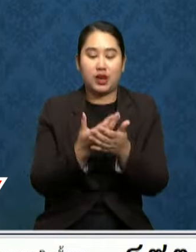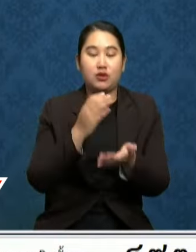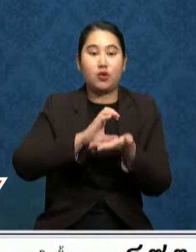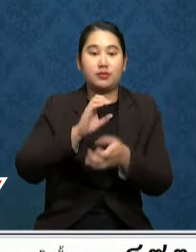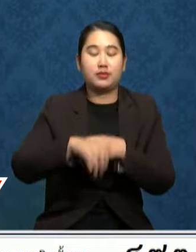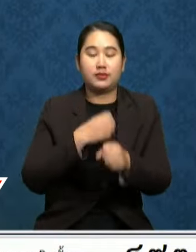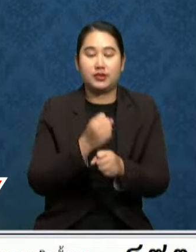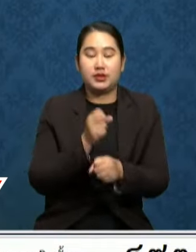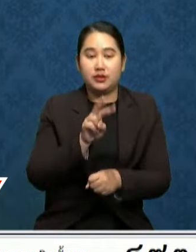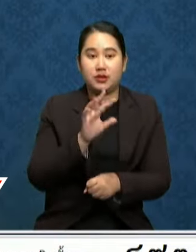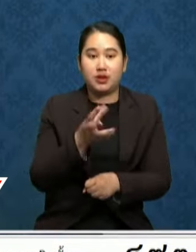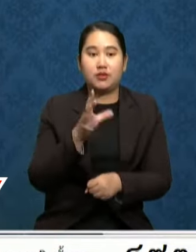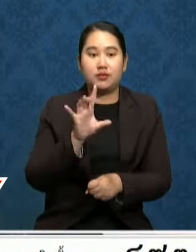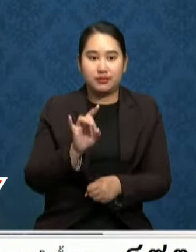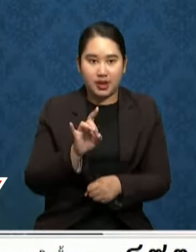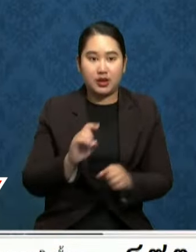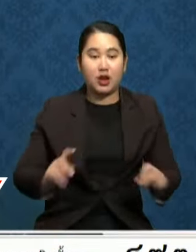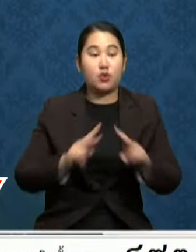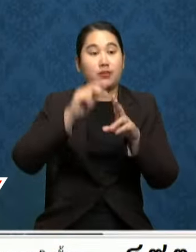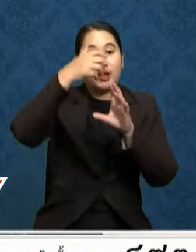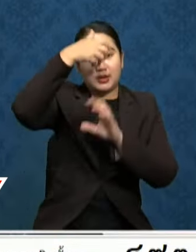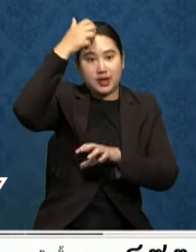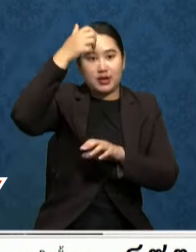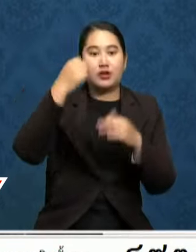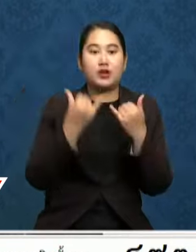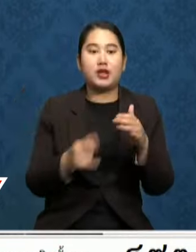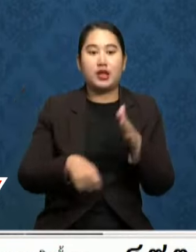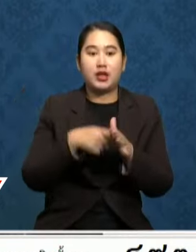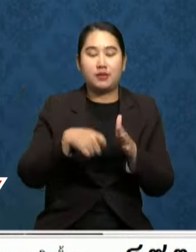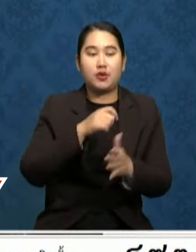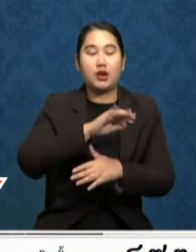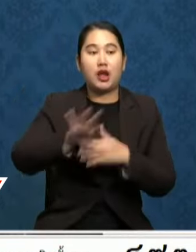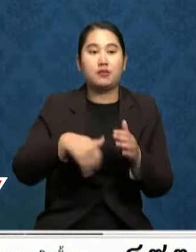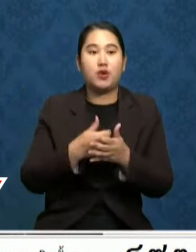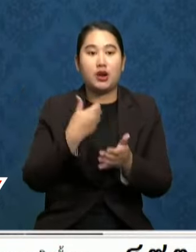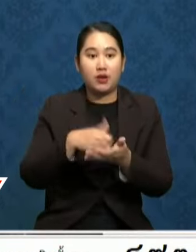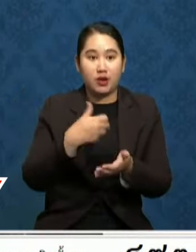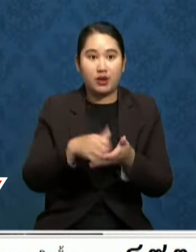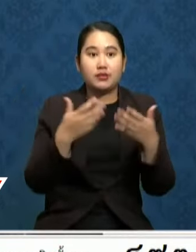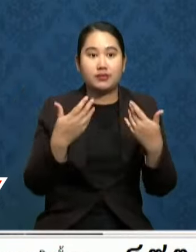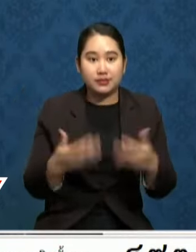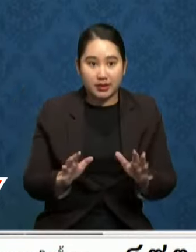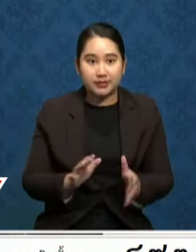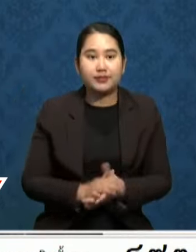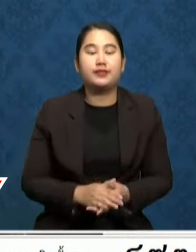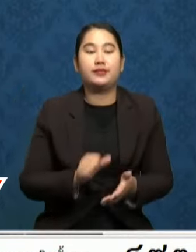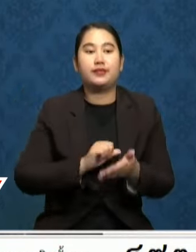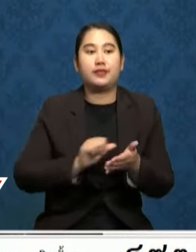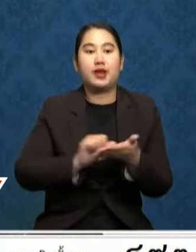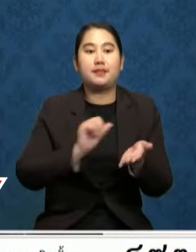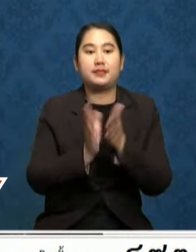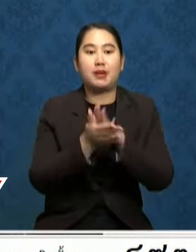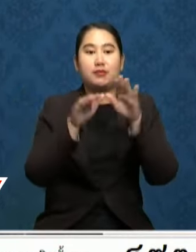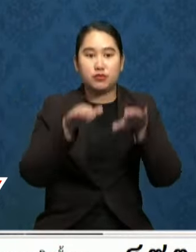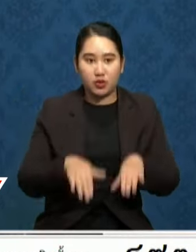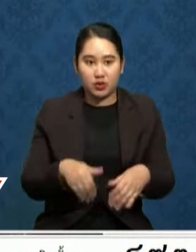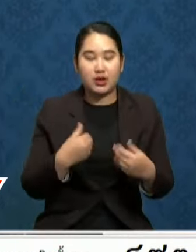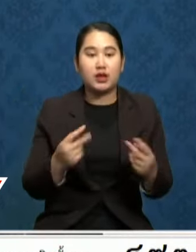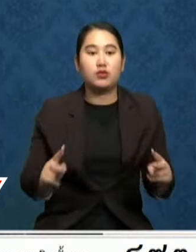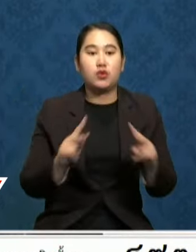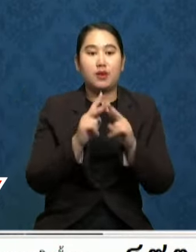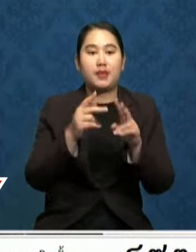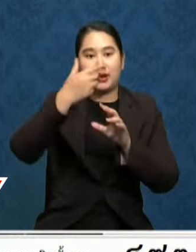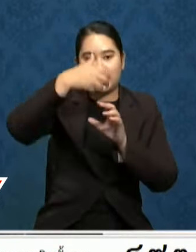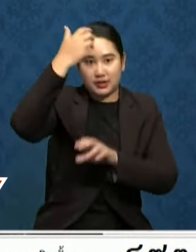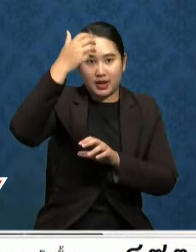ใวาร่ที่ 2 ใสวขงบประมาณกสวงหมัไยนี้ด้เหผทงหมทั้งมลที่ผมกลาวมาทั้งหมดครัผมก็ขอปรบรถงบประมาณในส่วของกระสงหมดไ